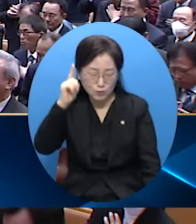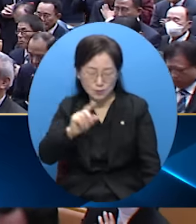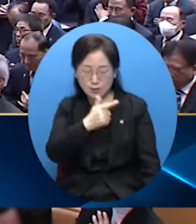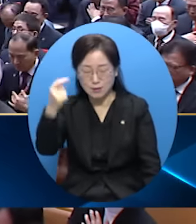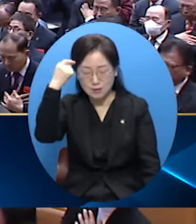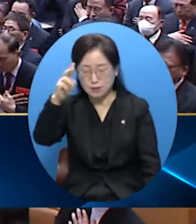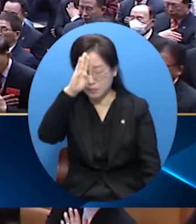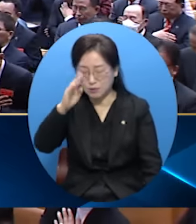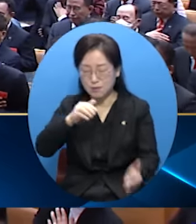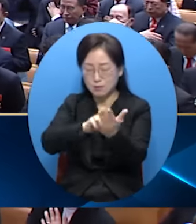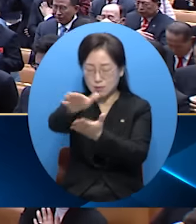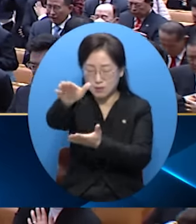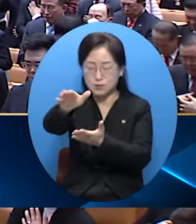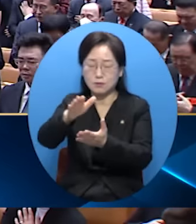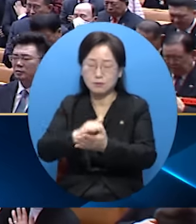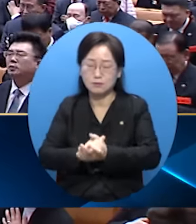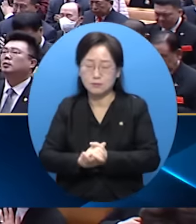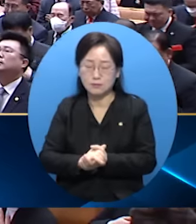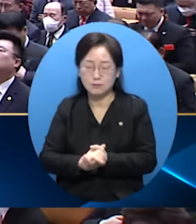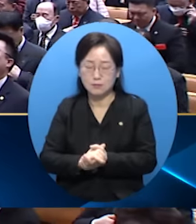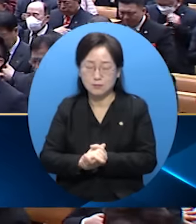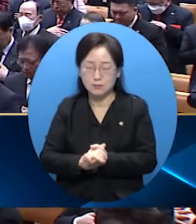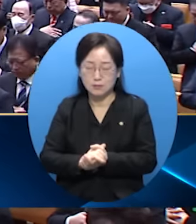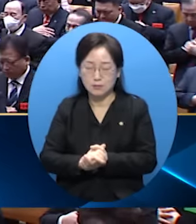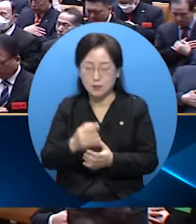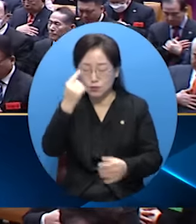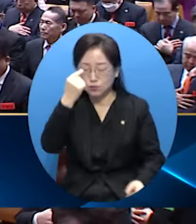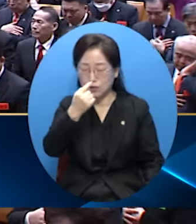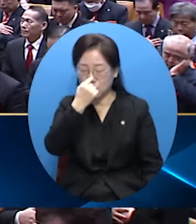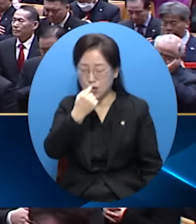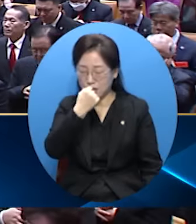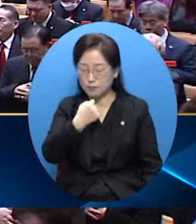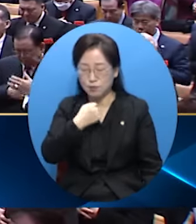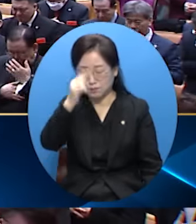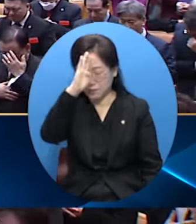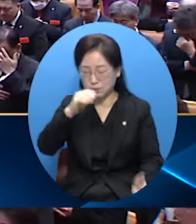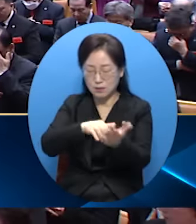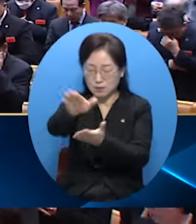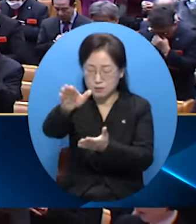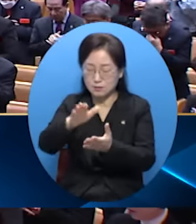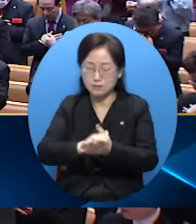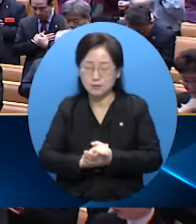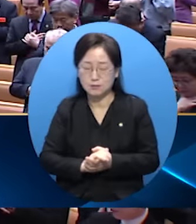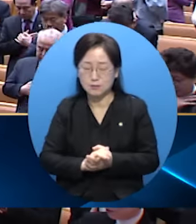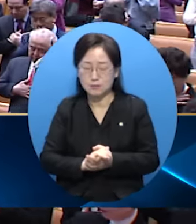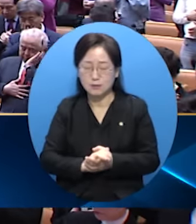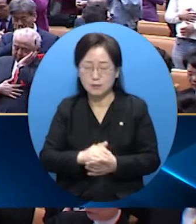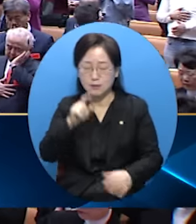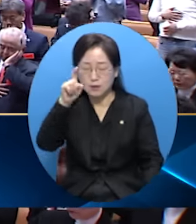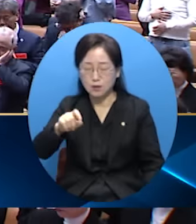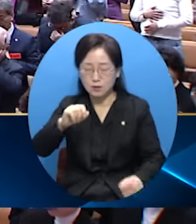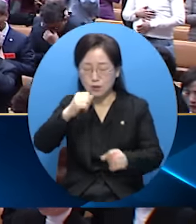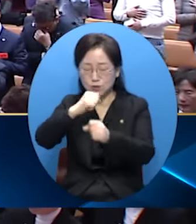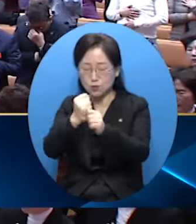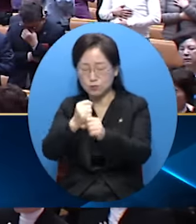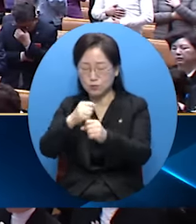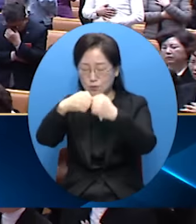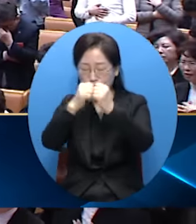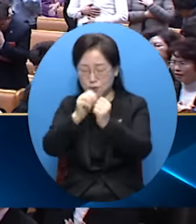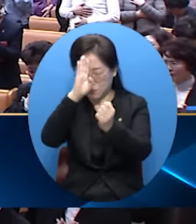각종 정신질환은 물러 갈지어다. 눈과 코와 입과 목의 질병은 떠나가라. 어깨, 척추, 허리, 관절의